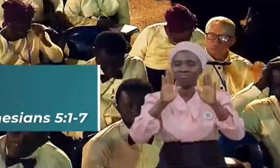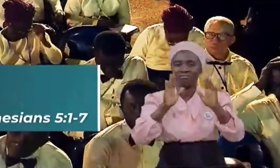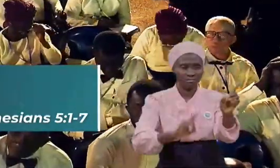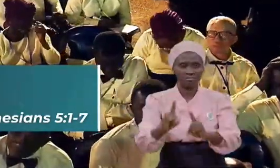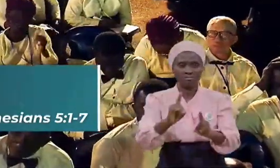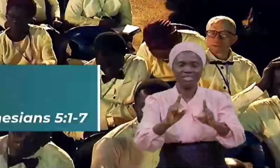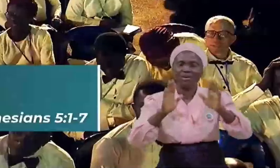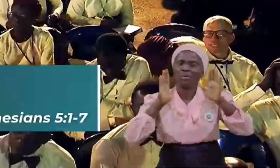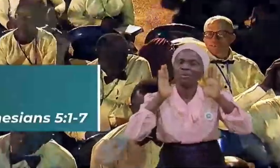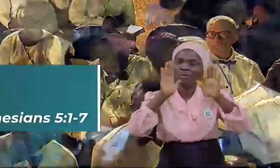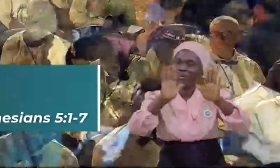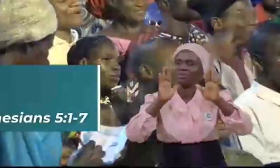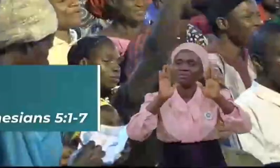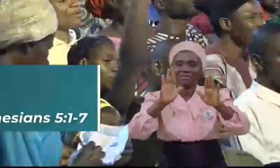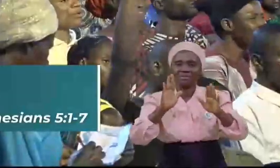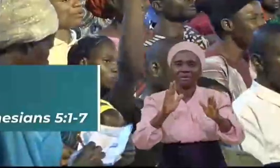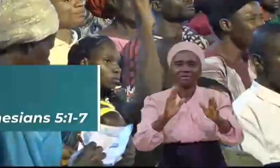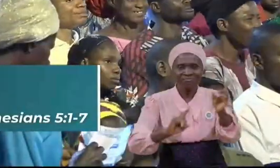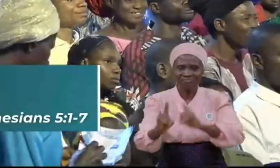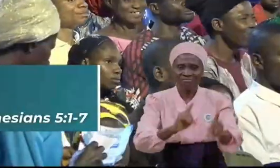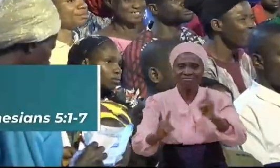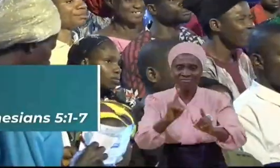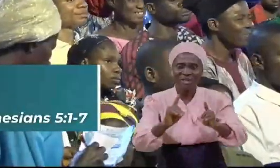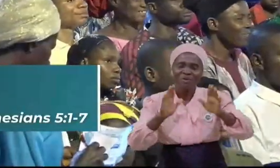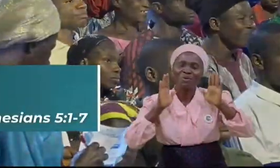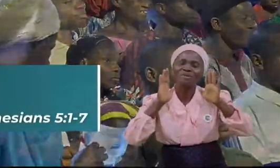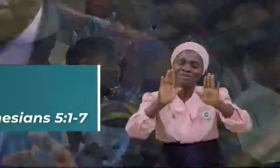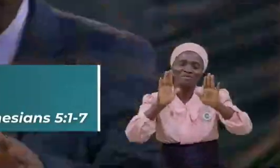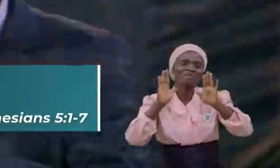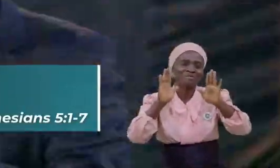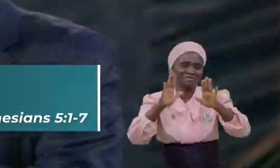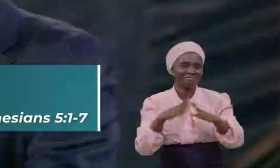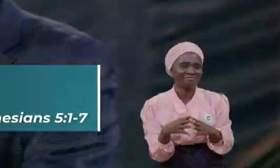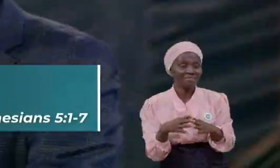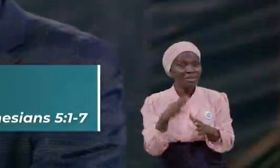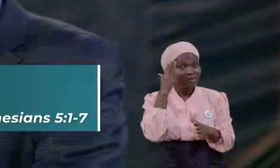Avant de vous dire ce qui est, dites merveilleux. Vous savez, Pierre